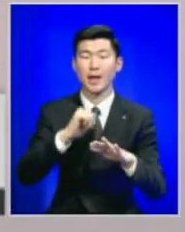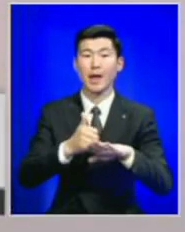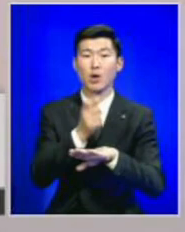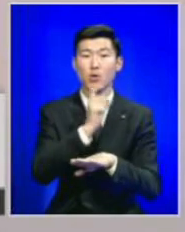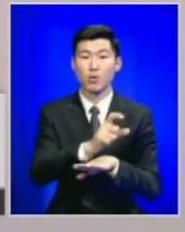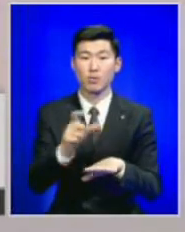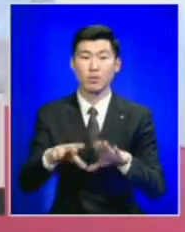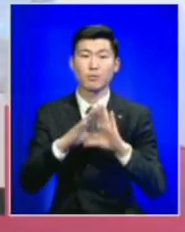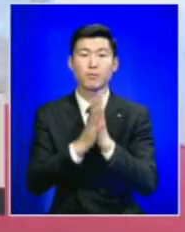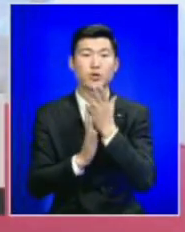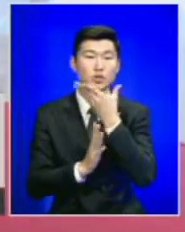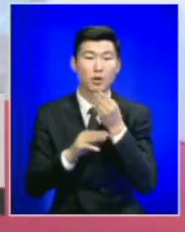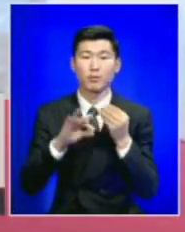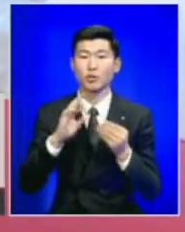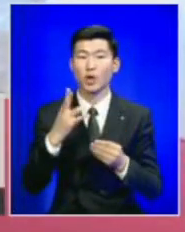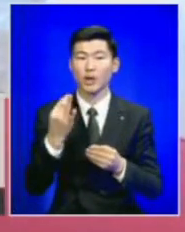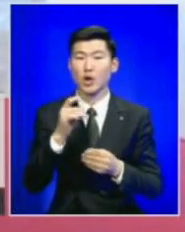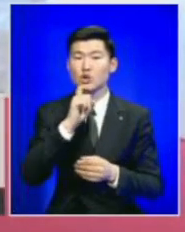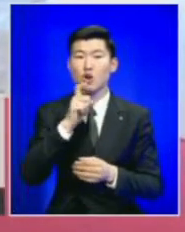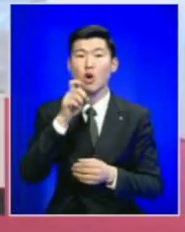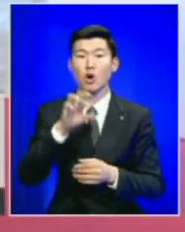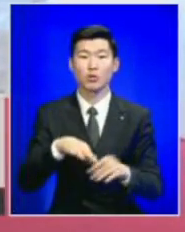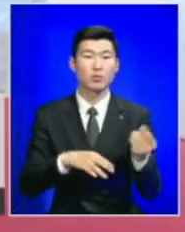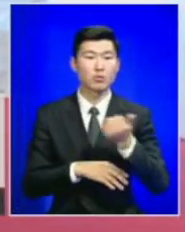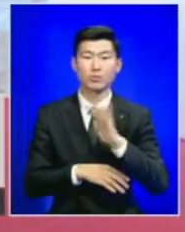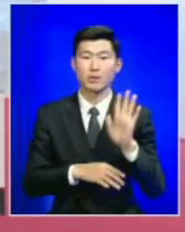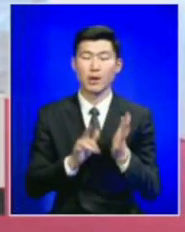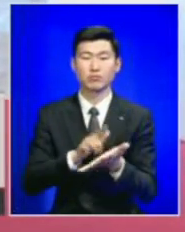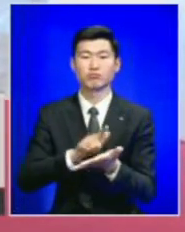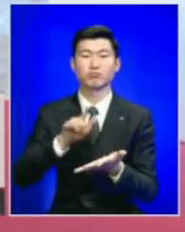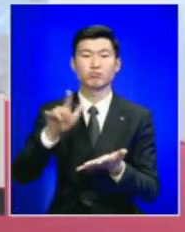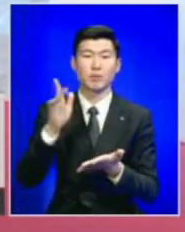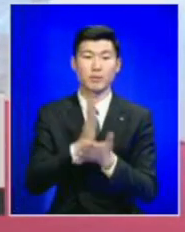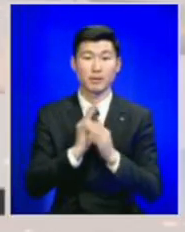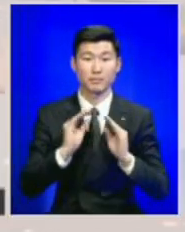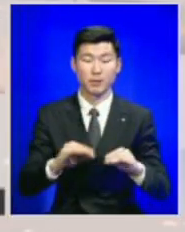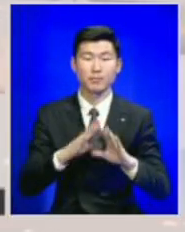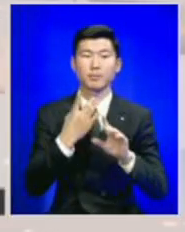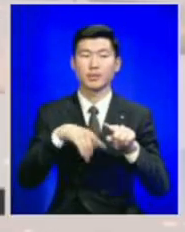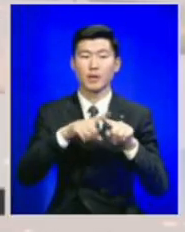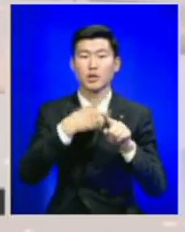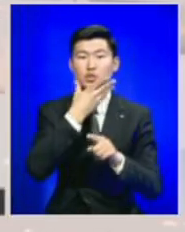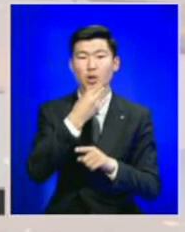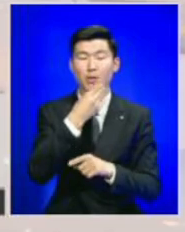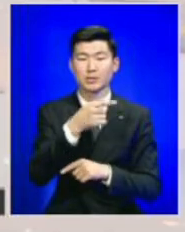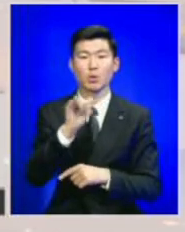аялагчдыг Сөүл, Токио, Хүүхот чиглэлд үн төлбөргүй зорчуулах юм а. Мөн Сөүл,